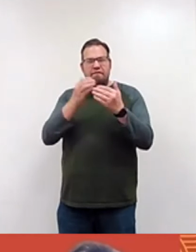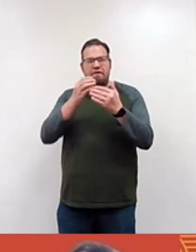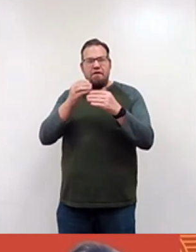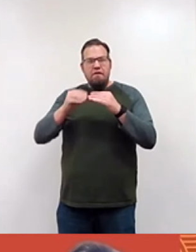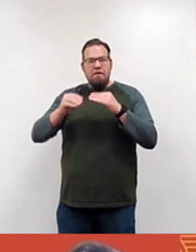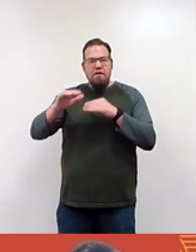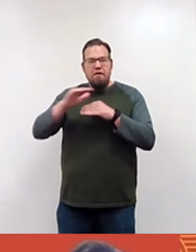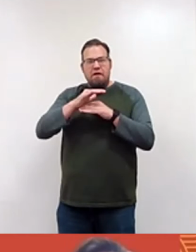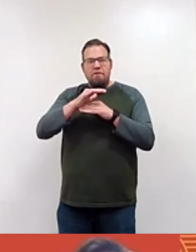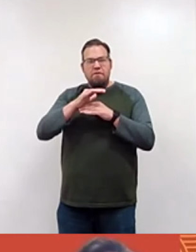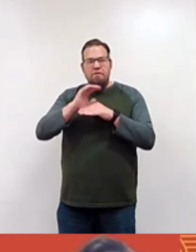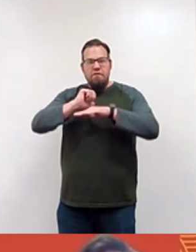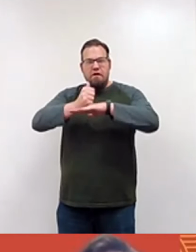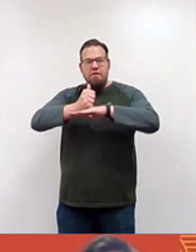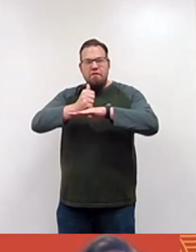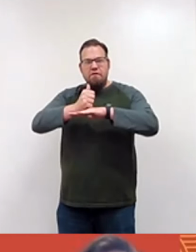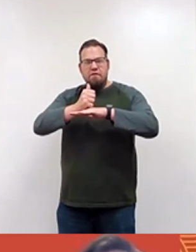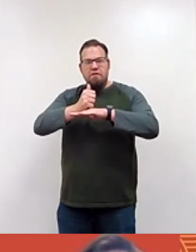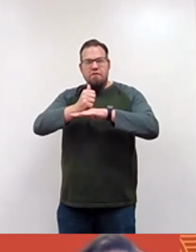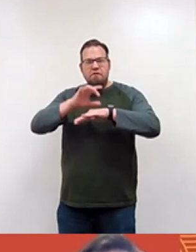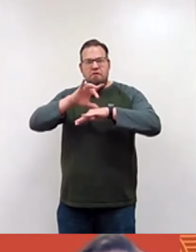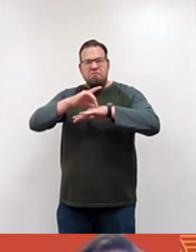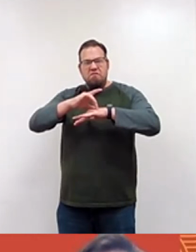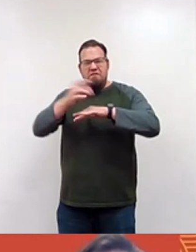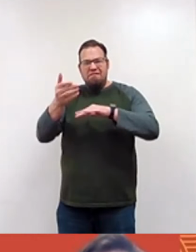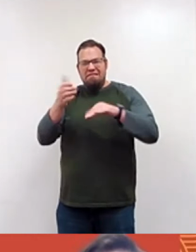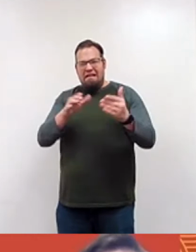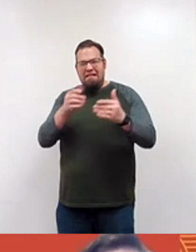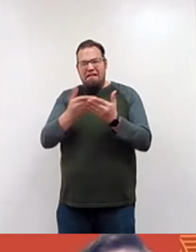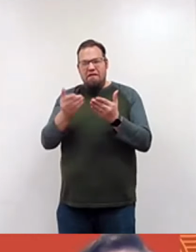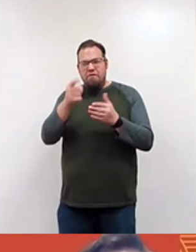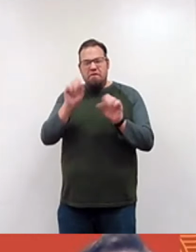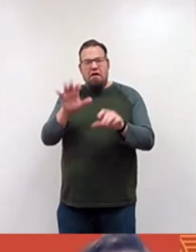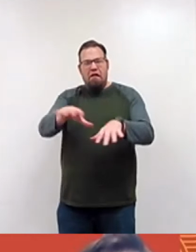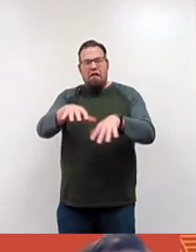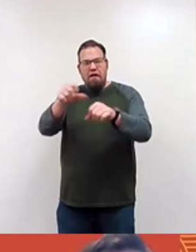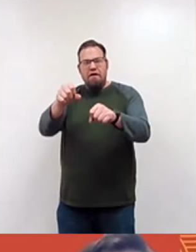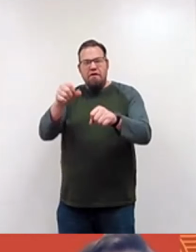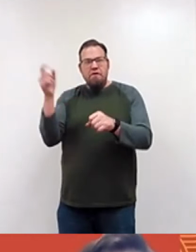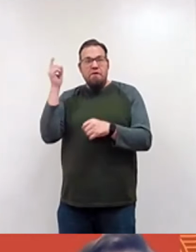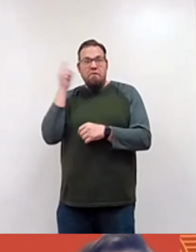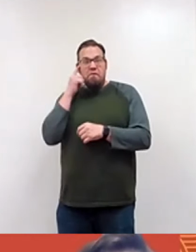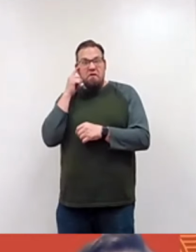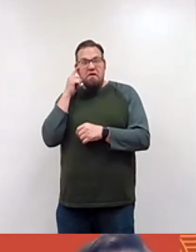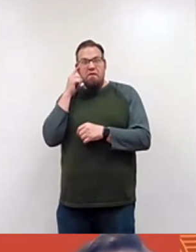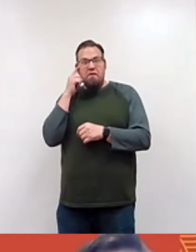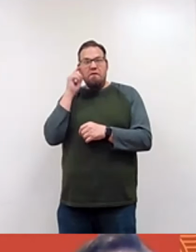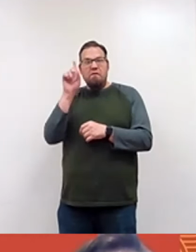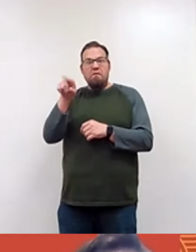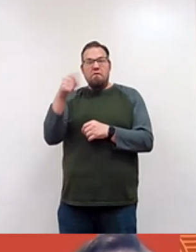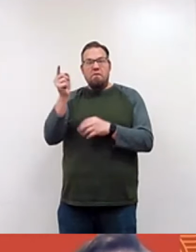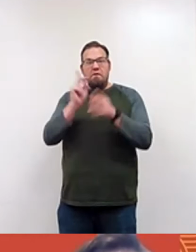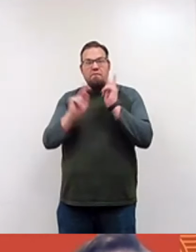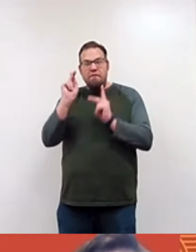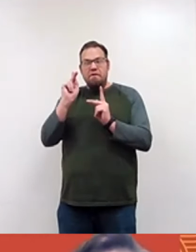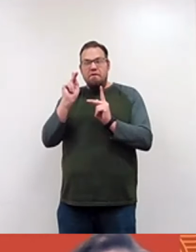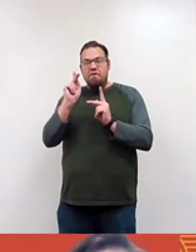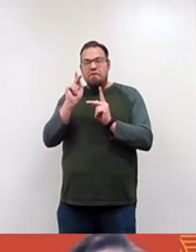earth is but a dead thing you can claim. Now the second verse is, you think the only people